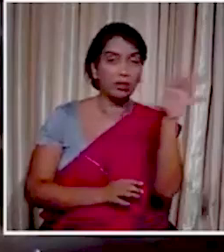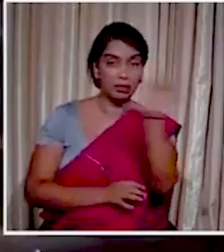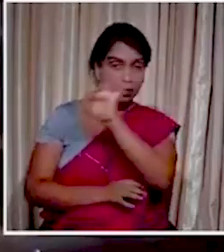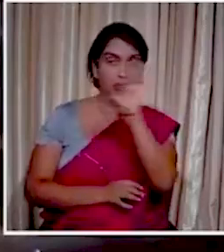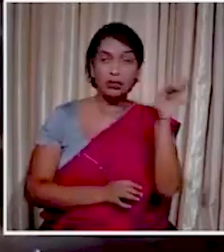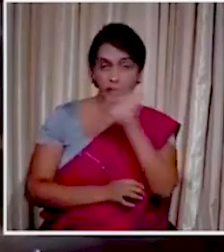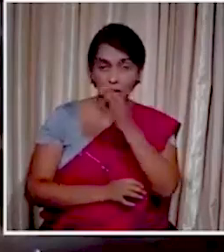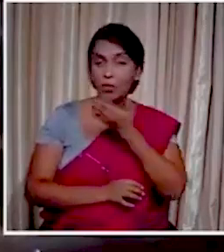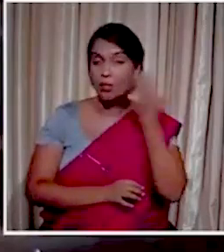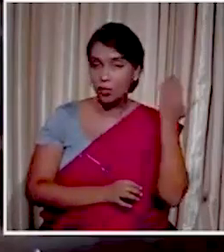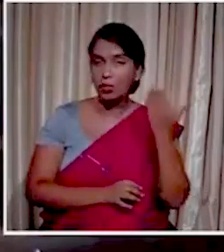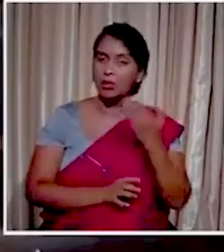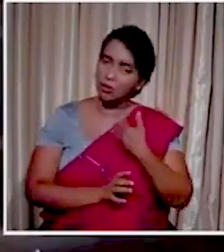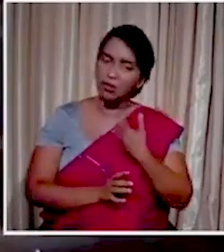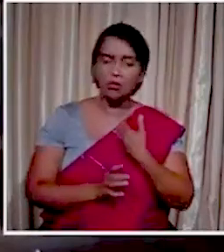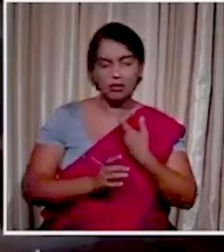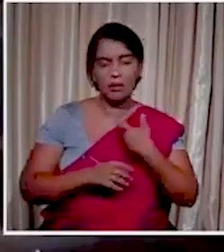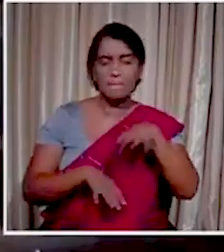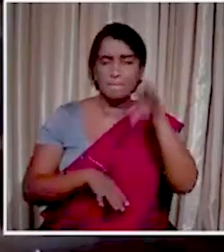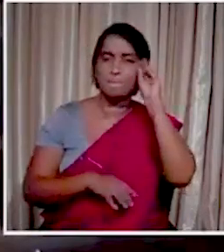वति बुना नाम अपि पक्षपाती योजना